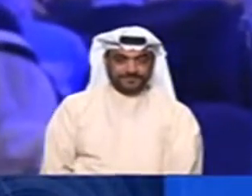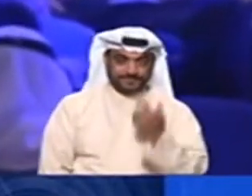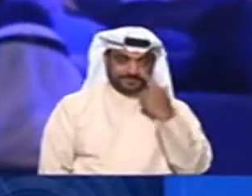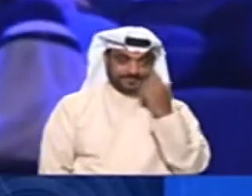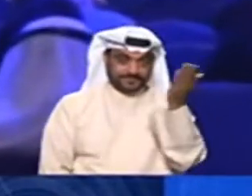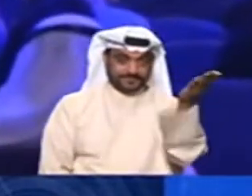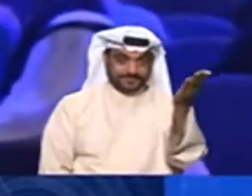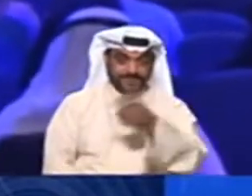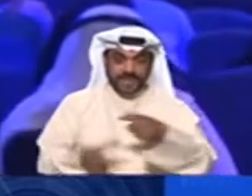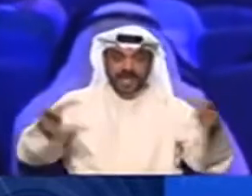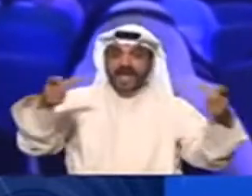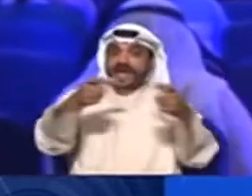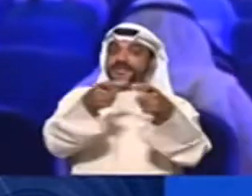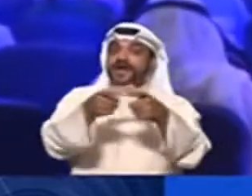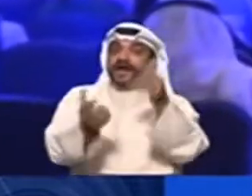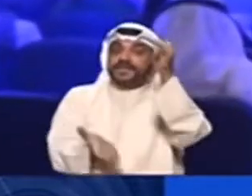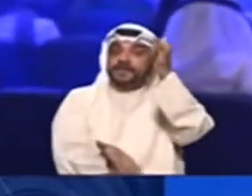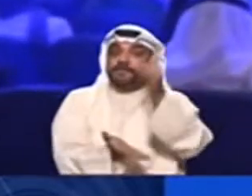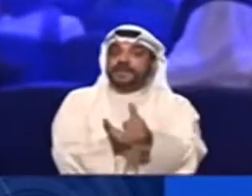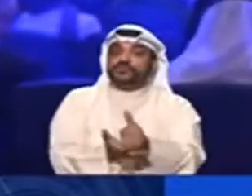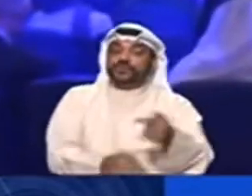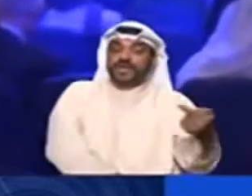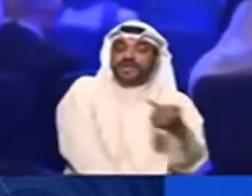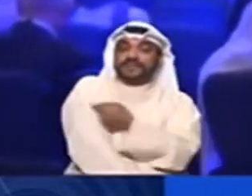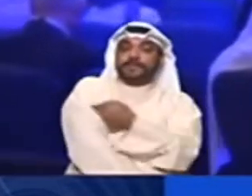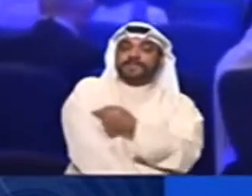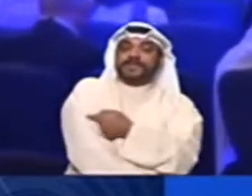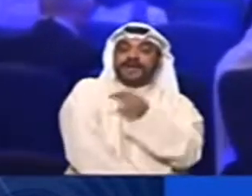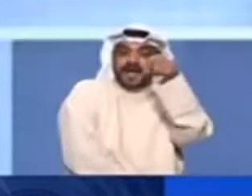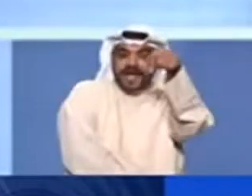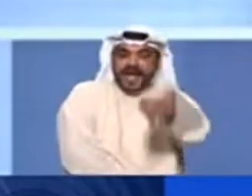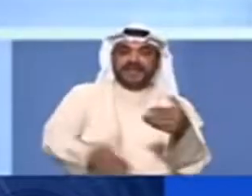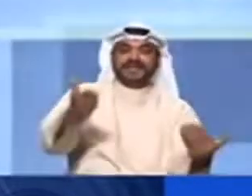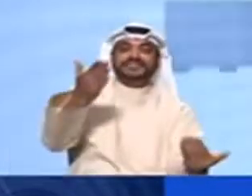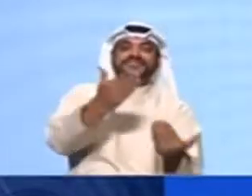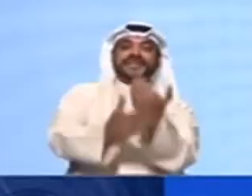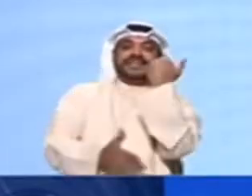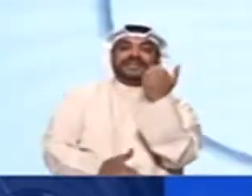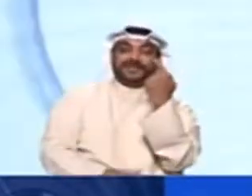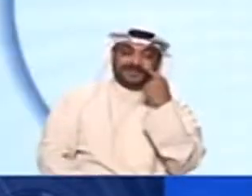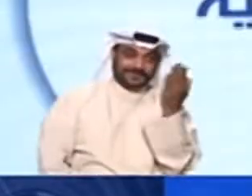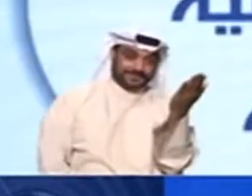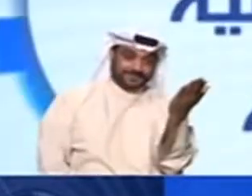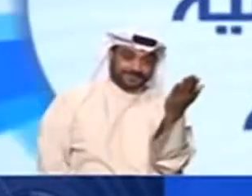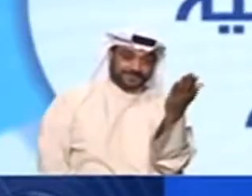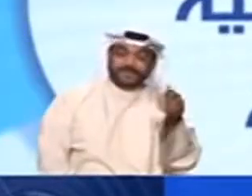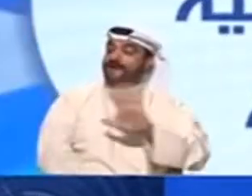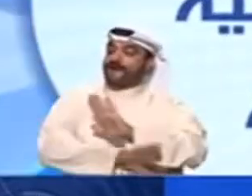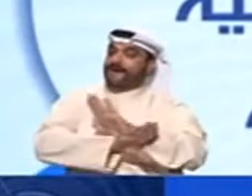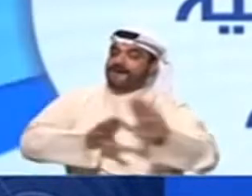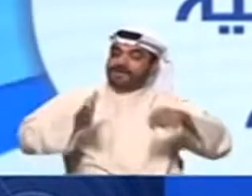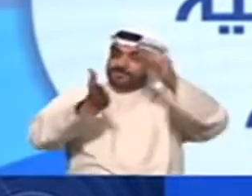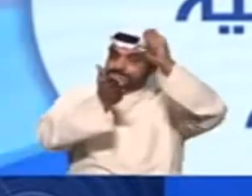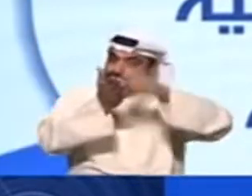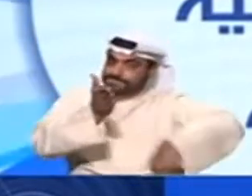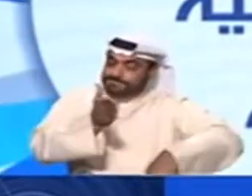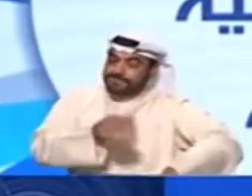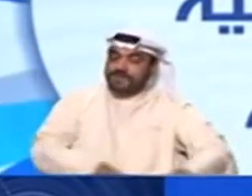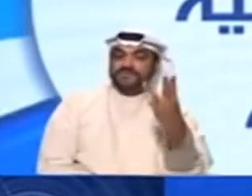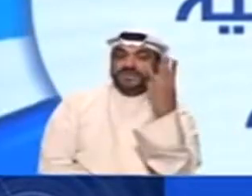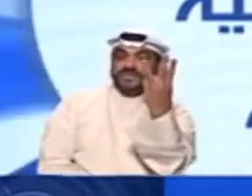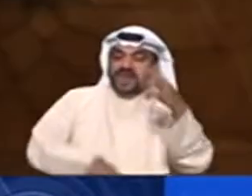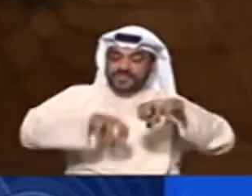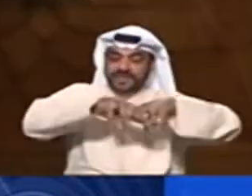إدارة المسؤولية الطبية هي إدارة استحدثتها وزارة الصحة قبل أشهر معدودة وتضم ثلاثة